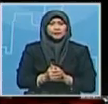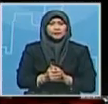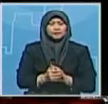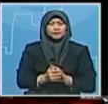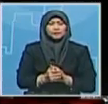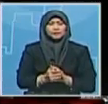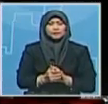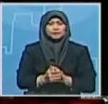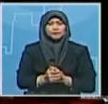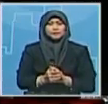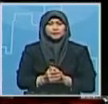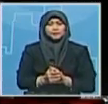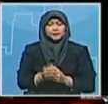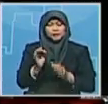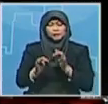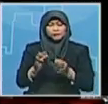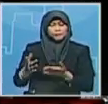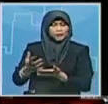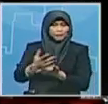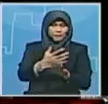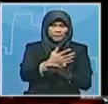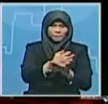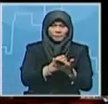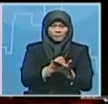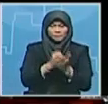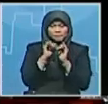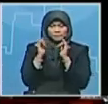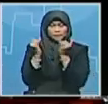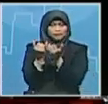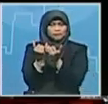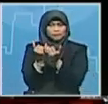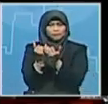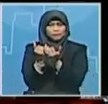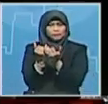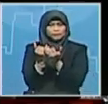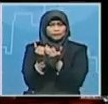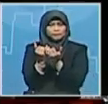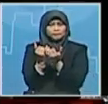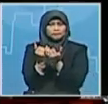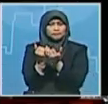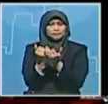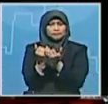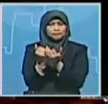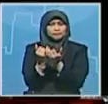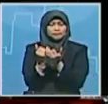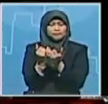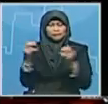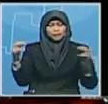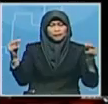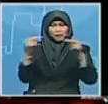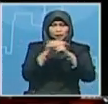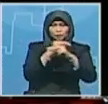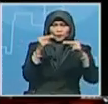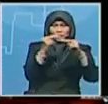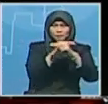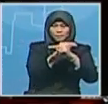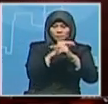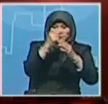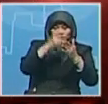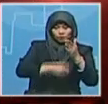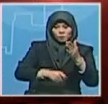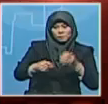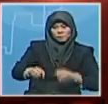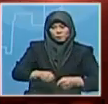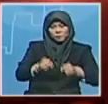segi pendapatan syarikat ini saja, dari highway tol